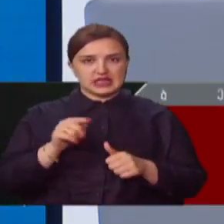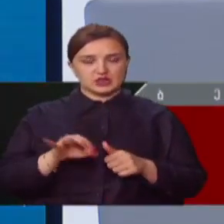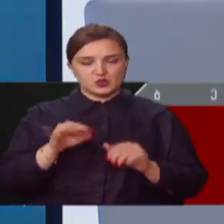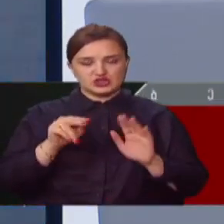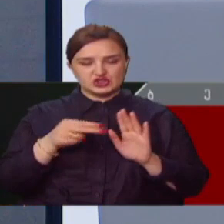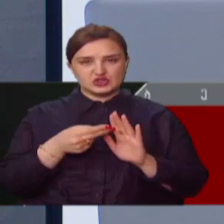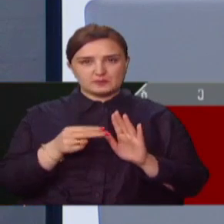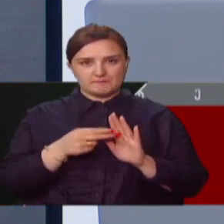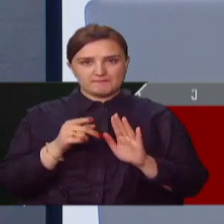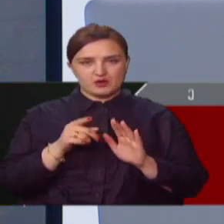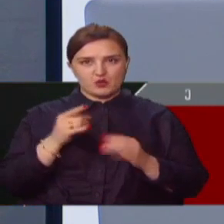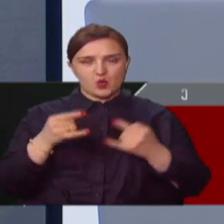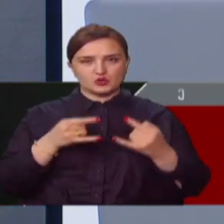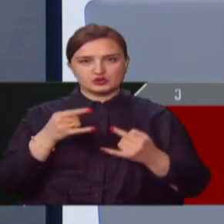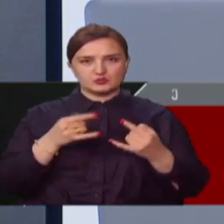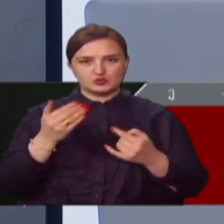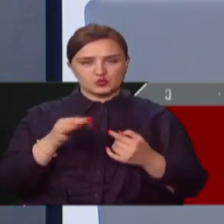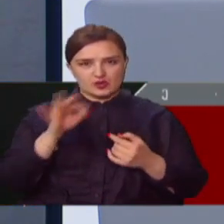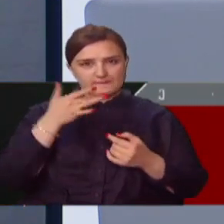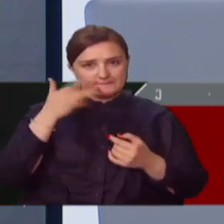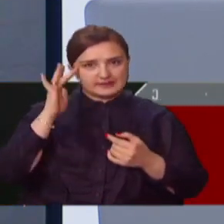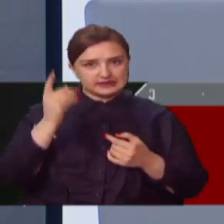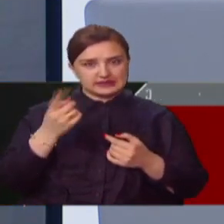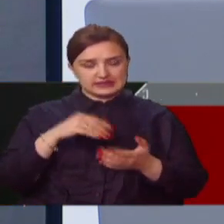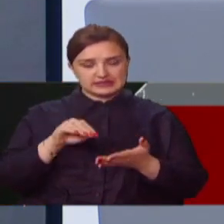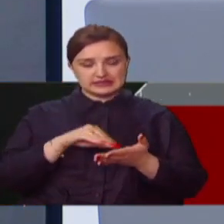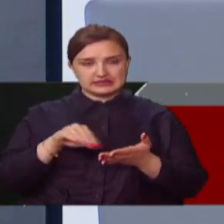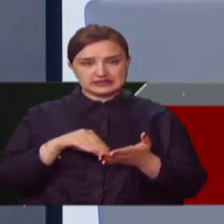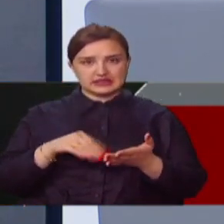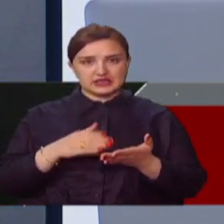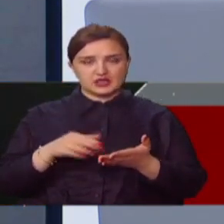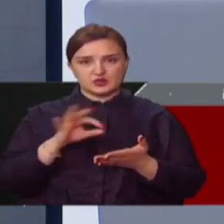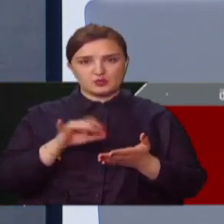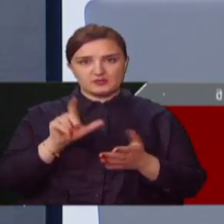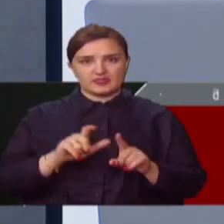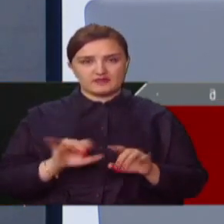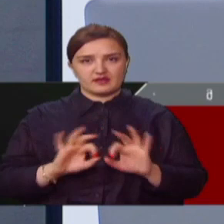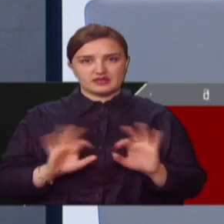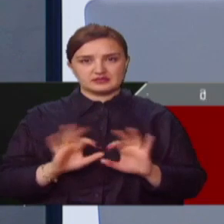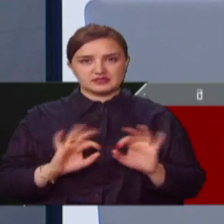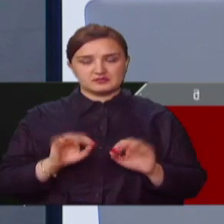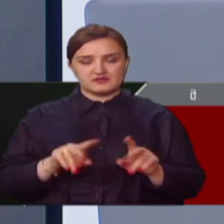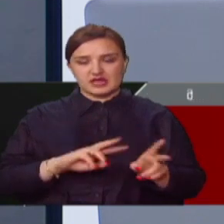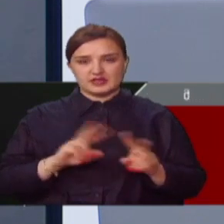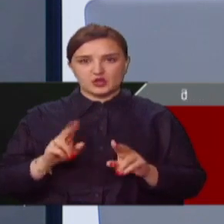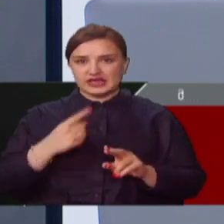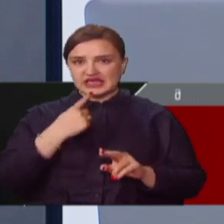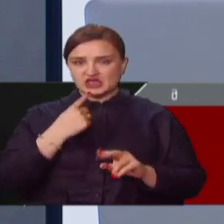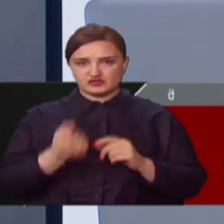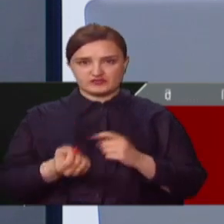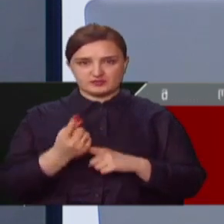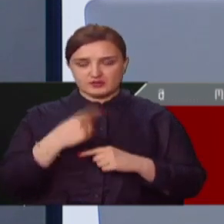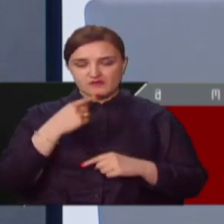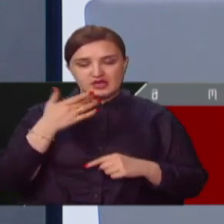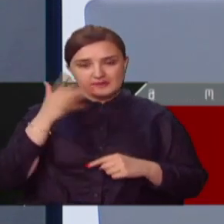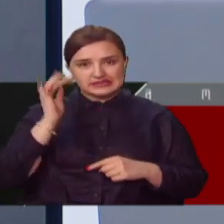მიკროჩიპები და კოსმოსური ნავიგაციის ხელსაწყოები ამერიკიდან. სტატიაში მოყვანილია იმ სენატორების განცხადებები, რომლებმაც ანალოგიური ეჭვები გამოთქვეს და